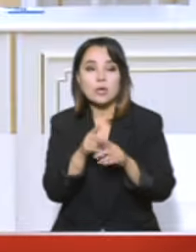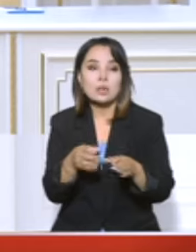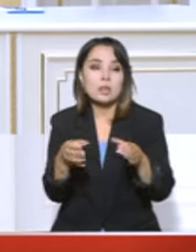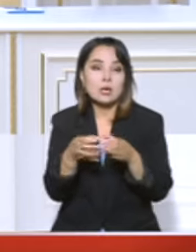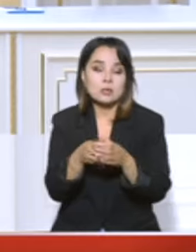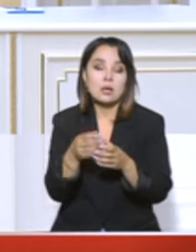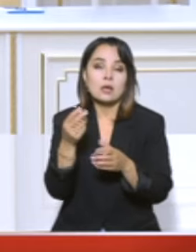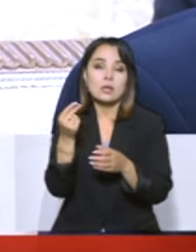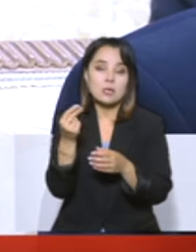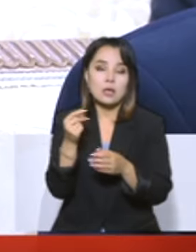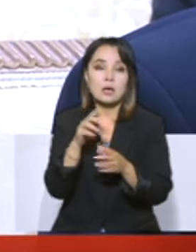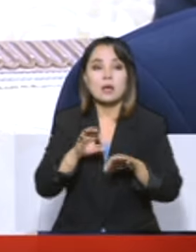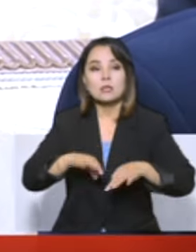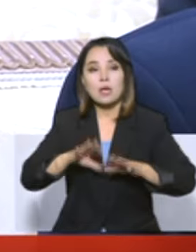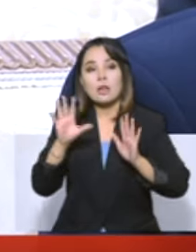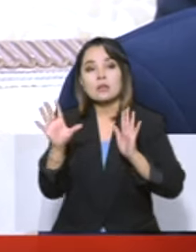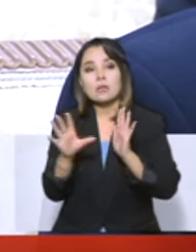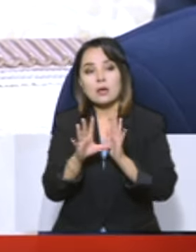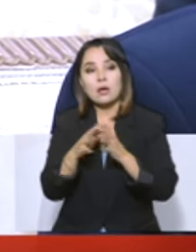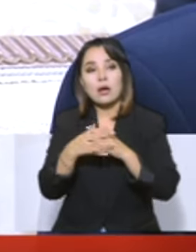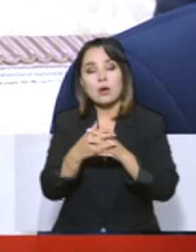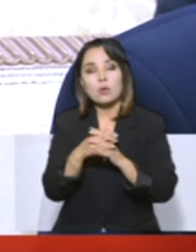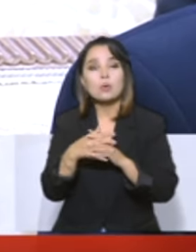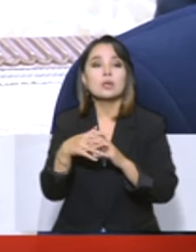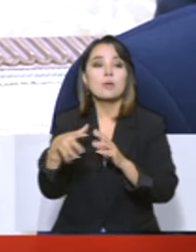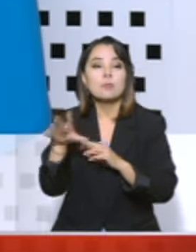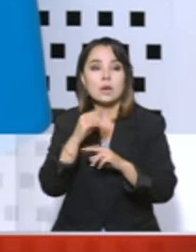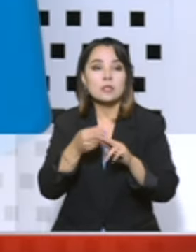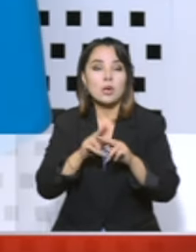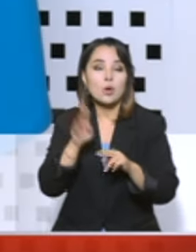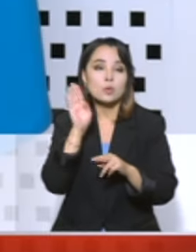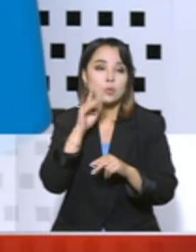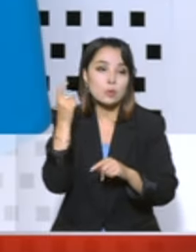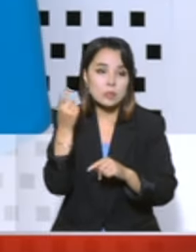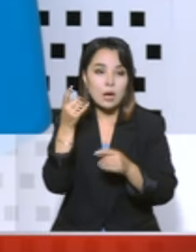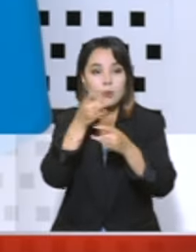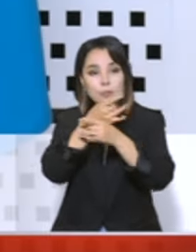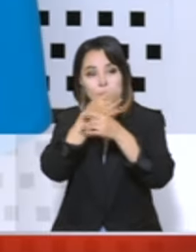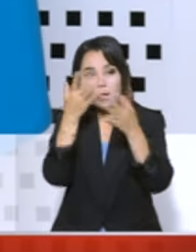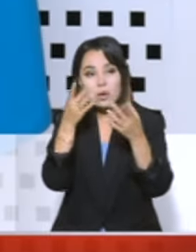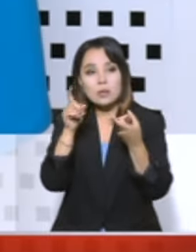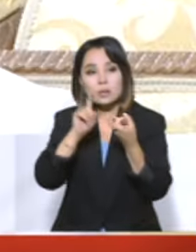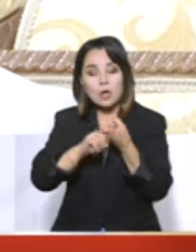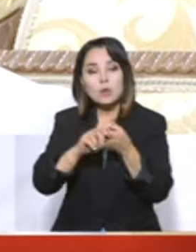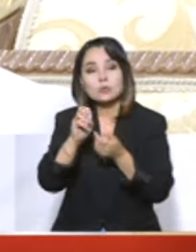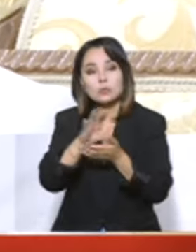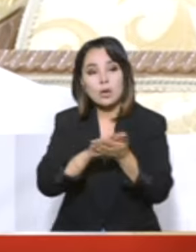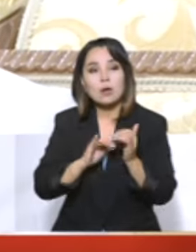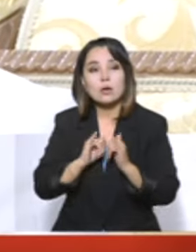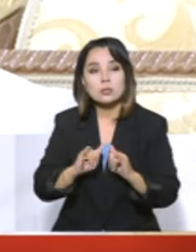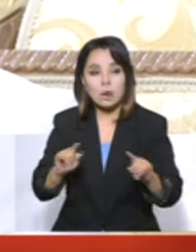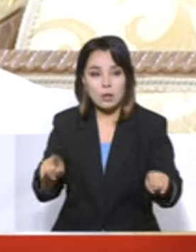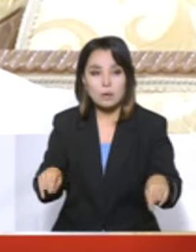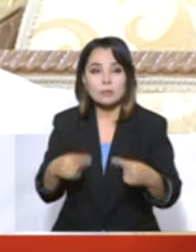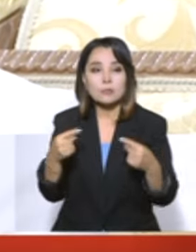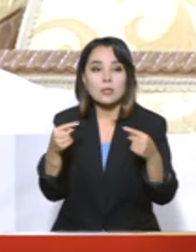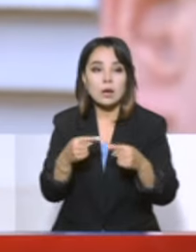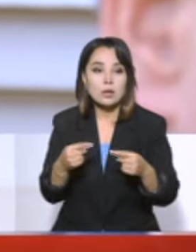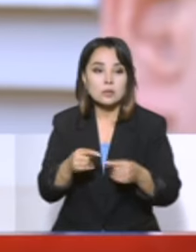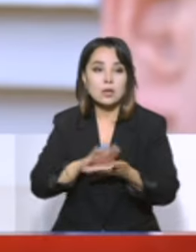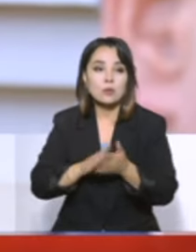кооперация, энергетика, көлік, ауыл және су шаруашылығы мәдениет салаларындағы байланыстарды одан әрі кеңейту жөнінде